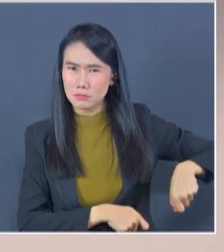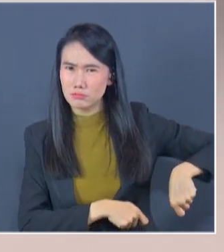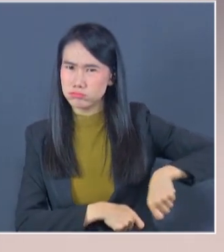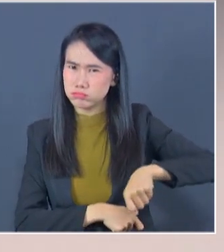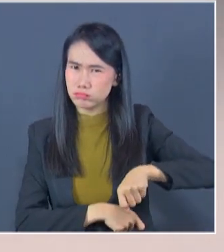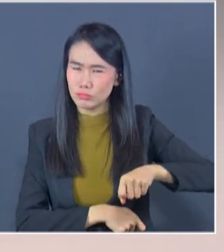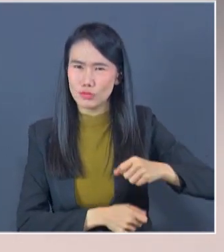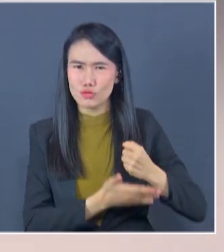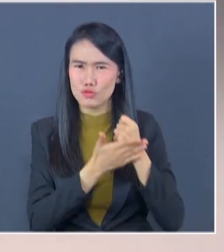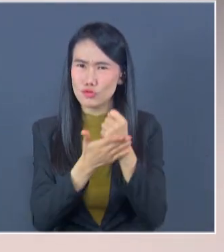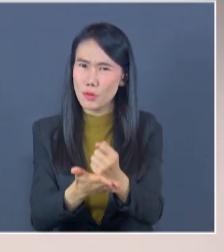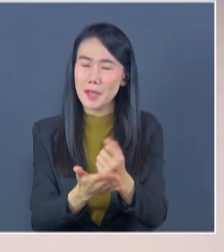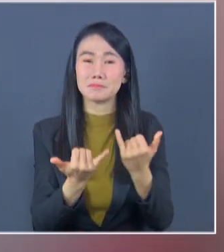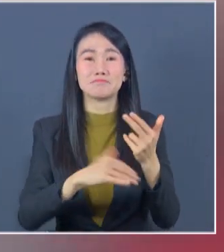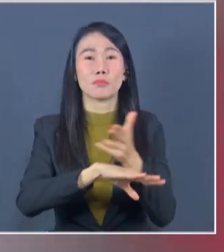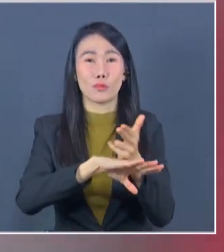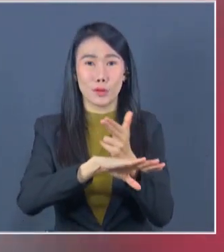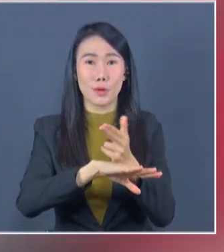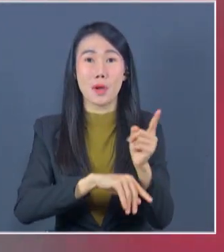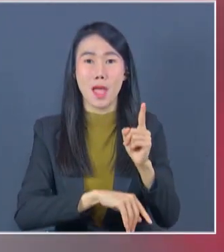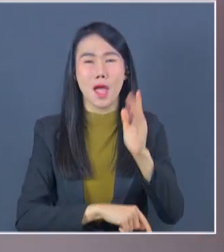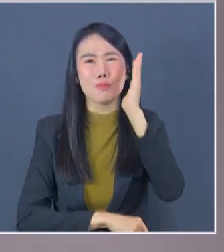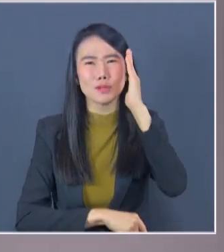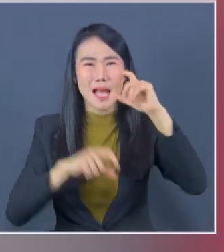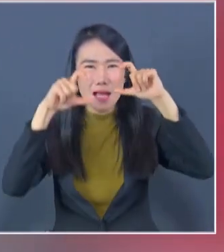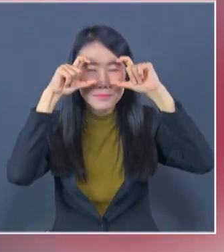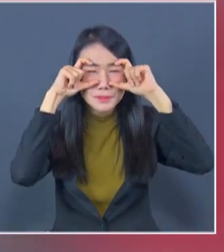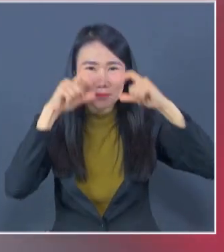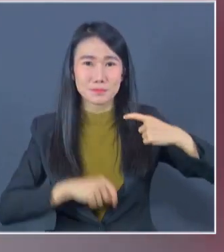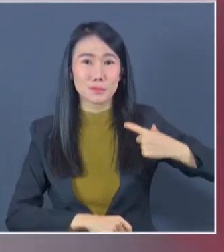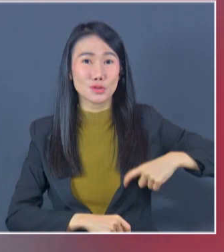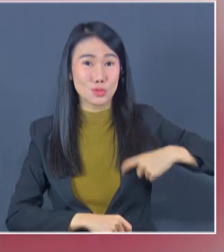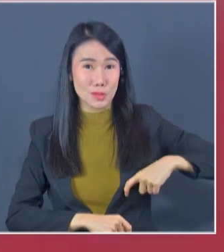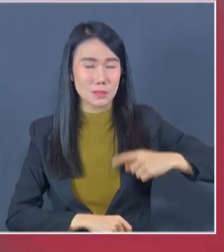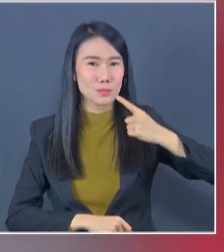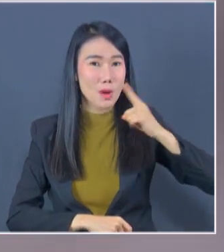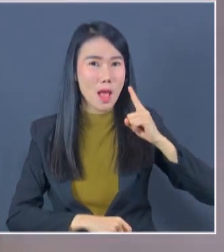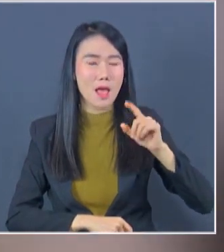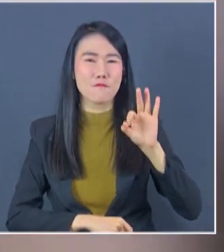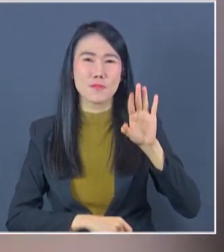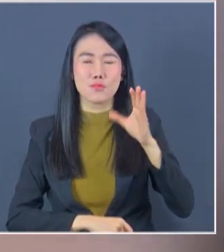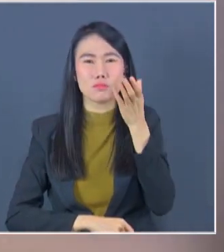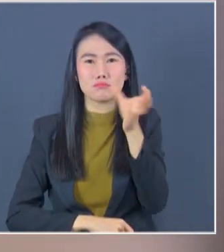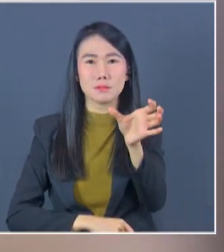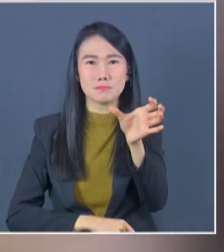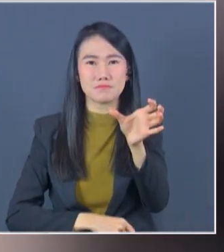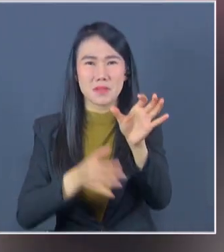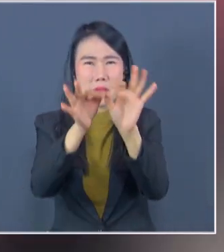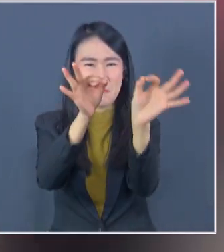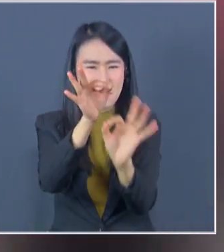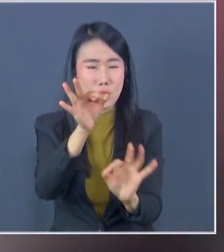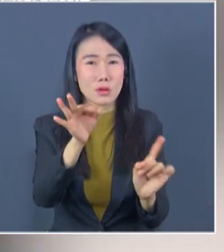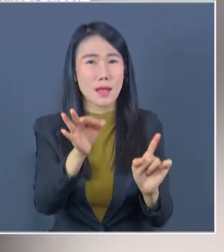คอินด้วยครับคลิปนี้เนี่ยนะครับนายชูวิทย์กมลวิศิษฐ์นำมาโพสต์เอาไว้พร้อมกับข้อความระบุว่าทน